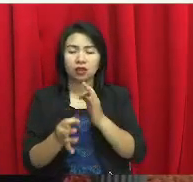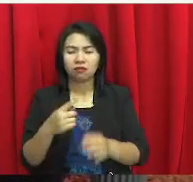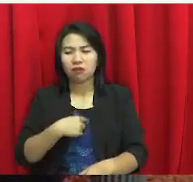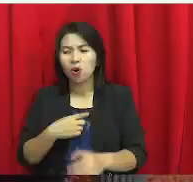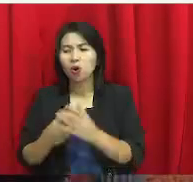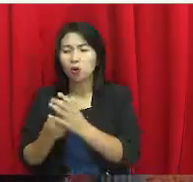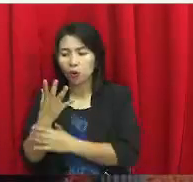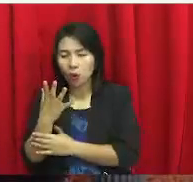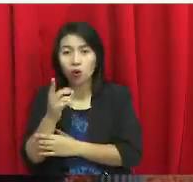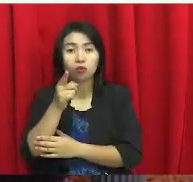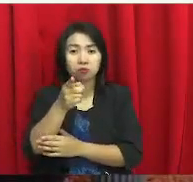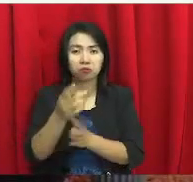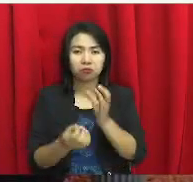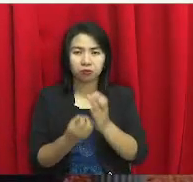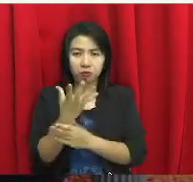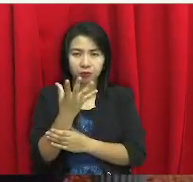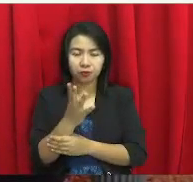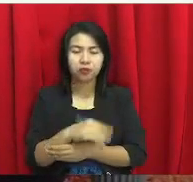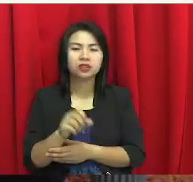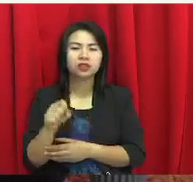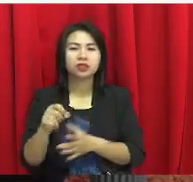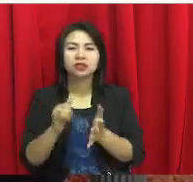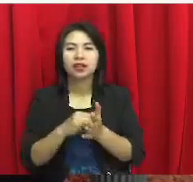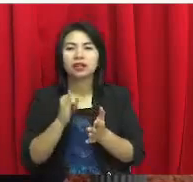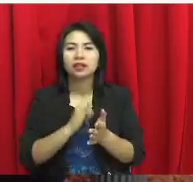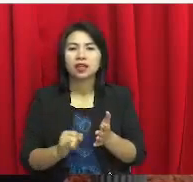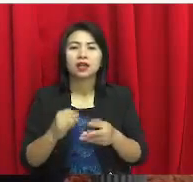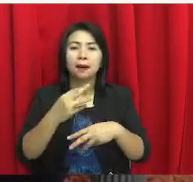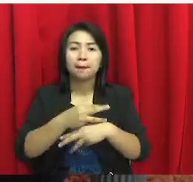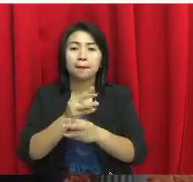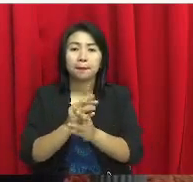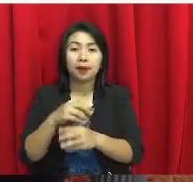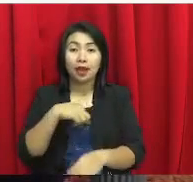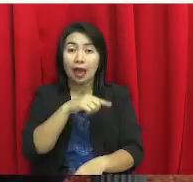Kasi that sets our difference, sabi ko nga eh.